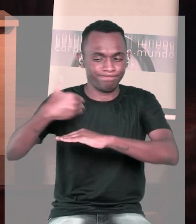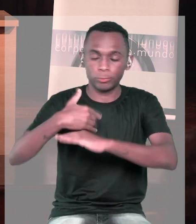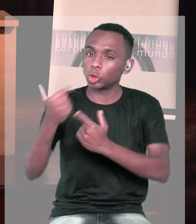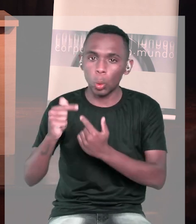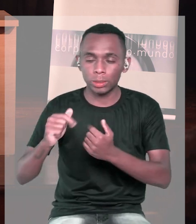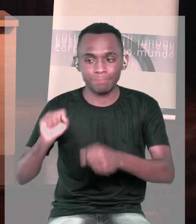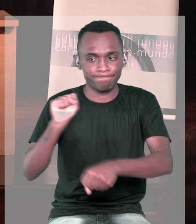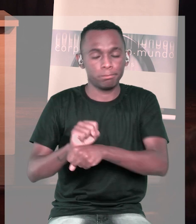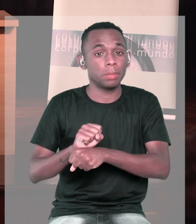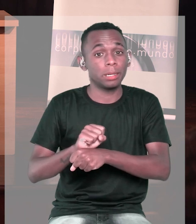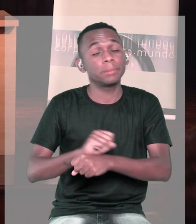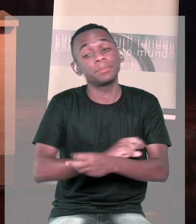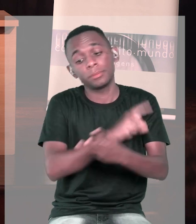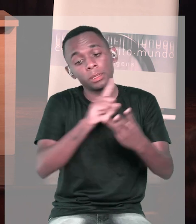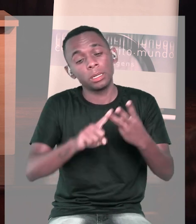a terceira